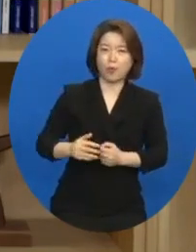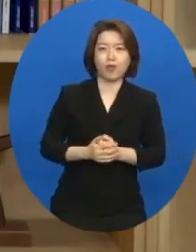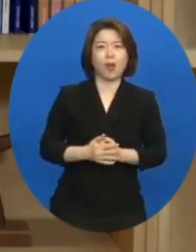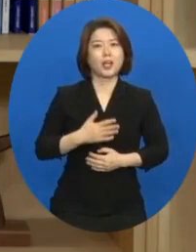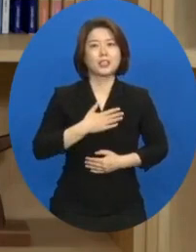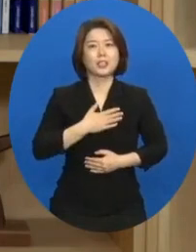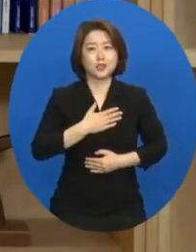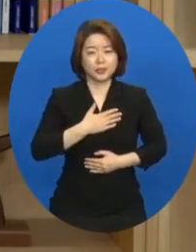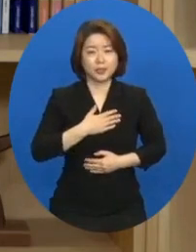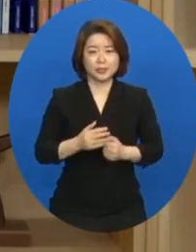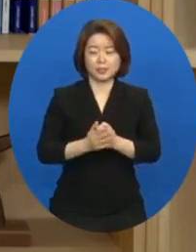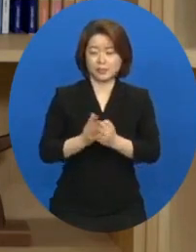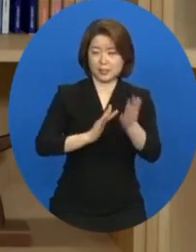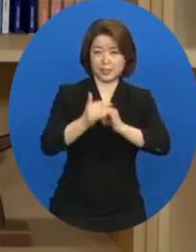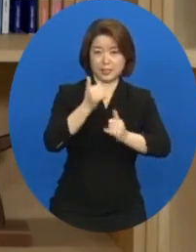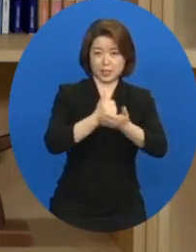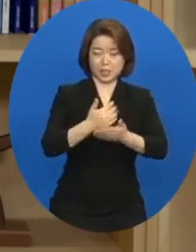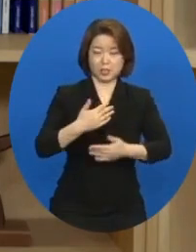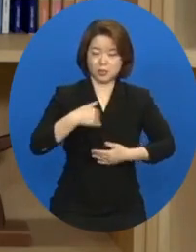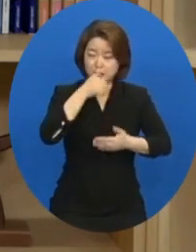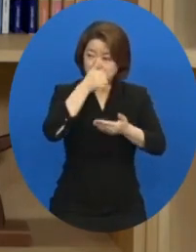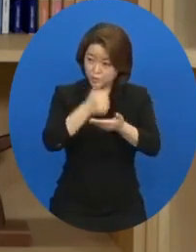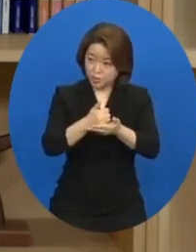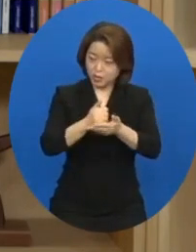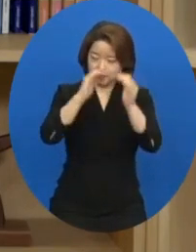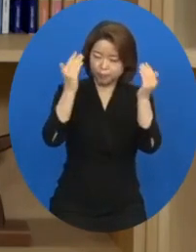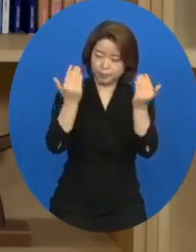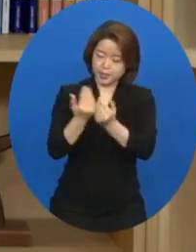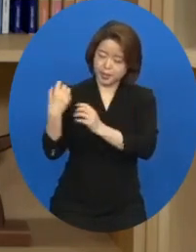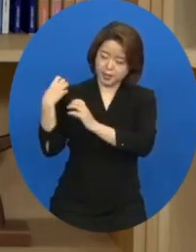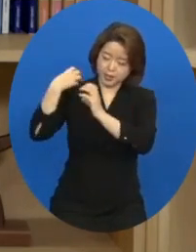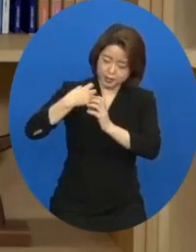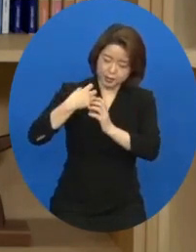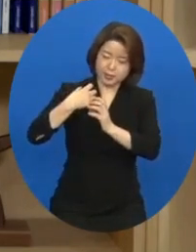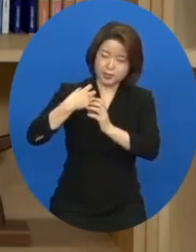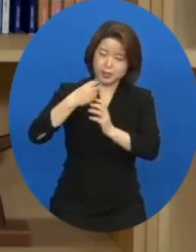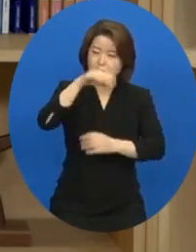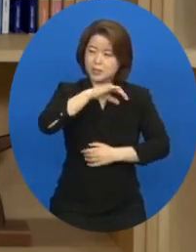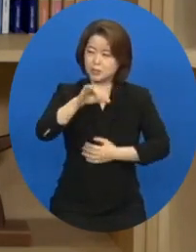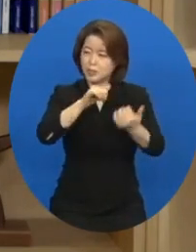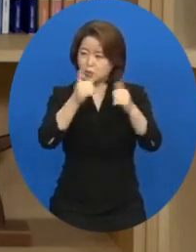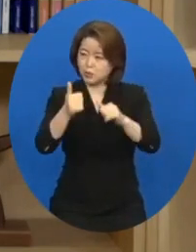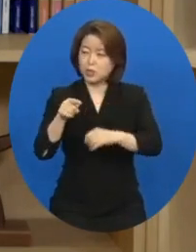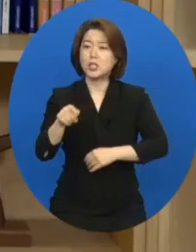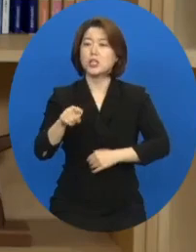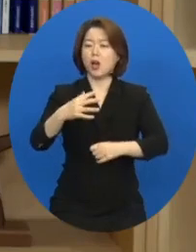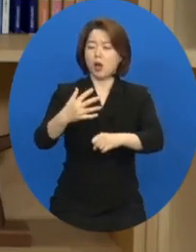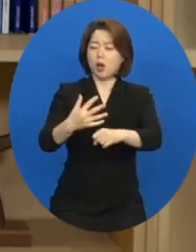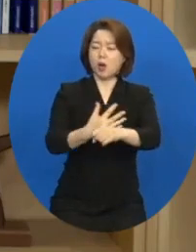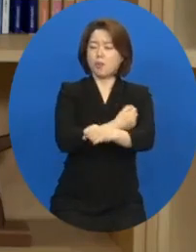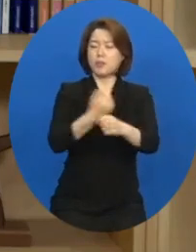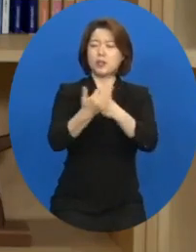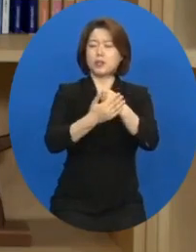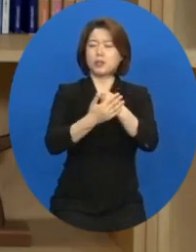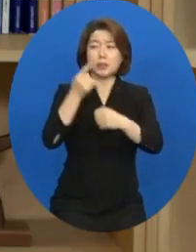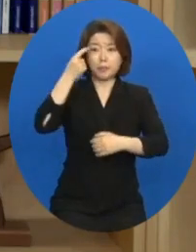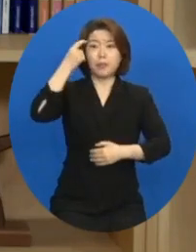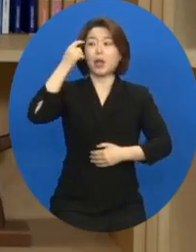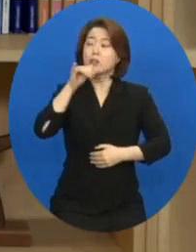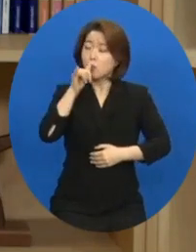저는 예수님께서 저의 죄를 다 지시고 십자가에 죽으셨다는 이 엄청난 은혜를 깨달았어